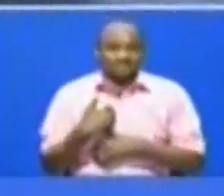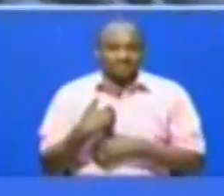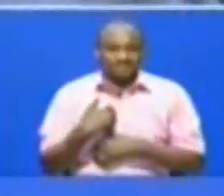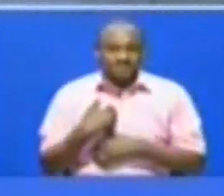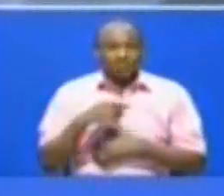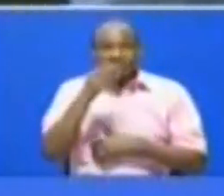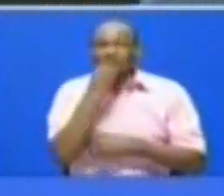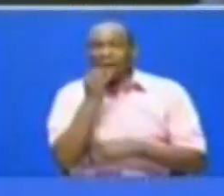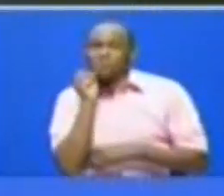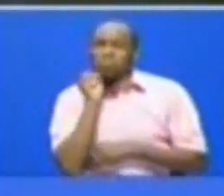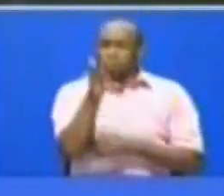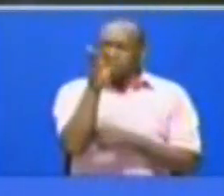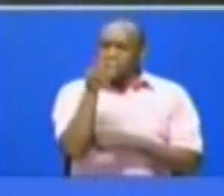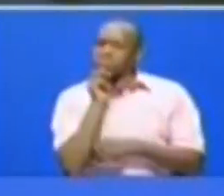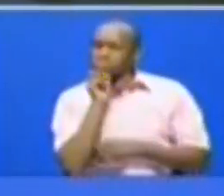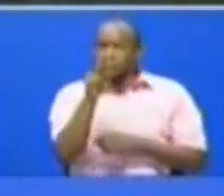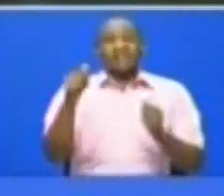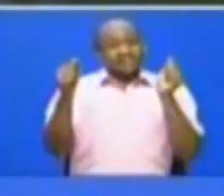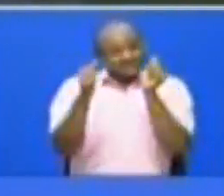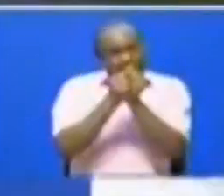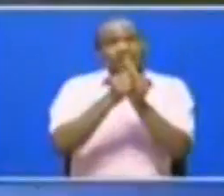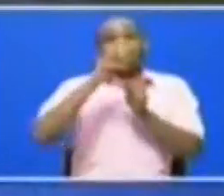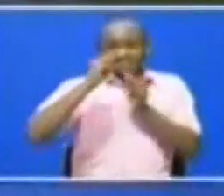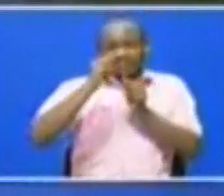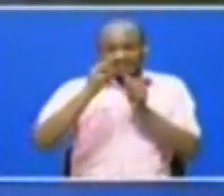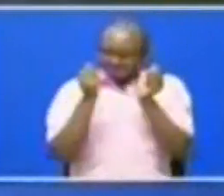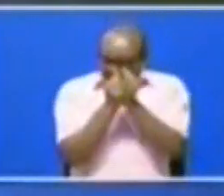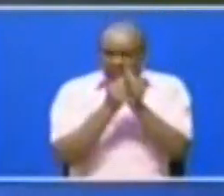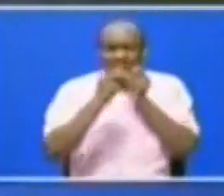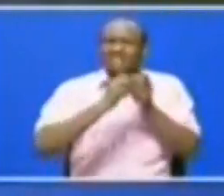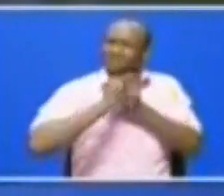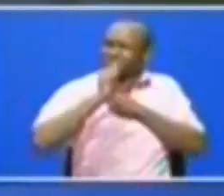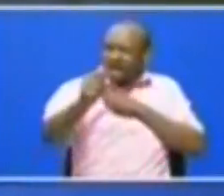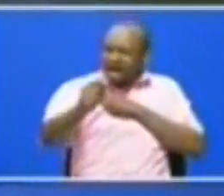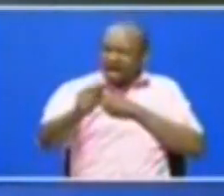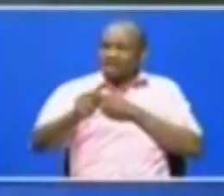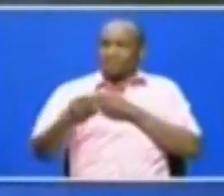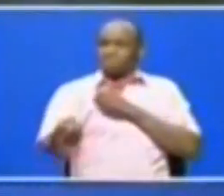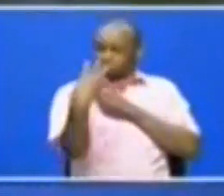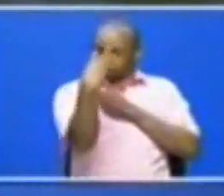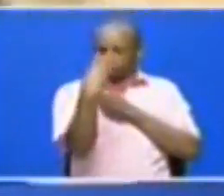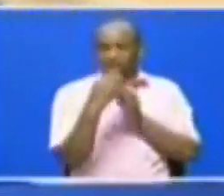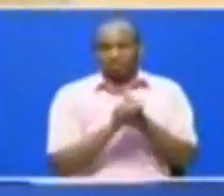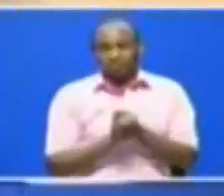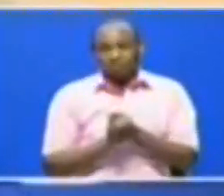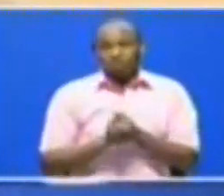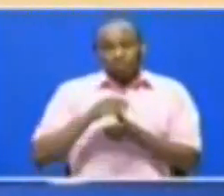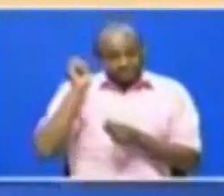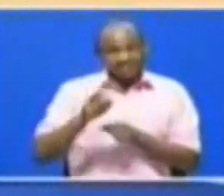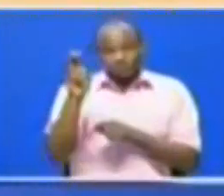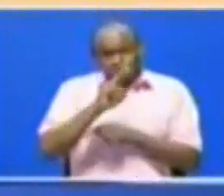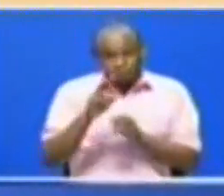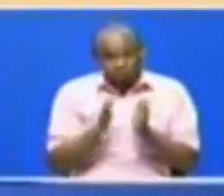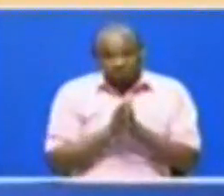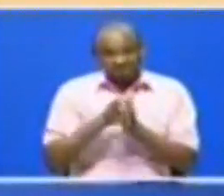Na anatema mate kama 10 mita. Unatakiwa uwe mbali kwa 10 mita. Na lazima nitumie